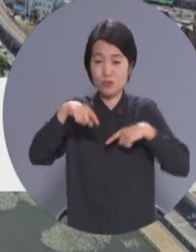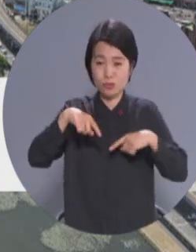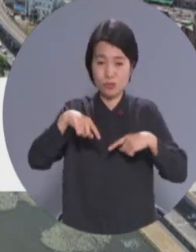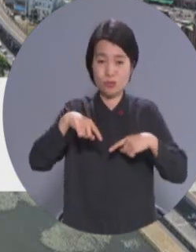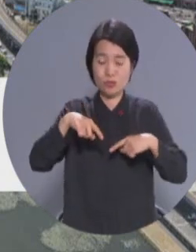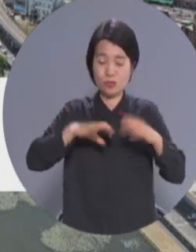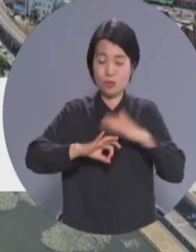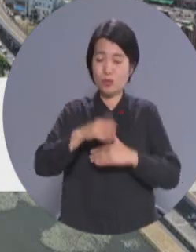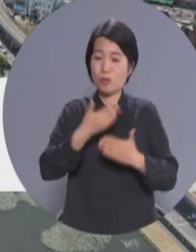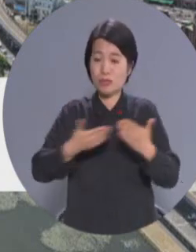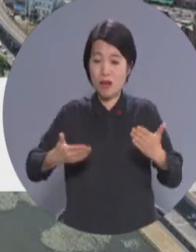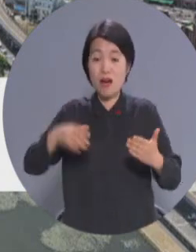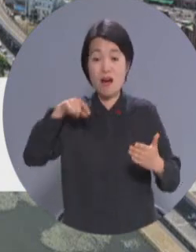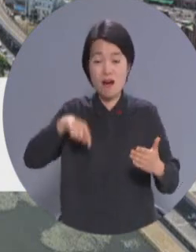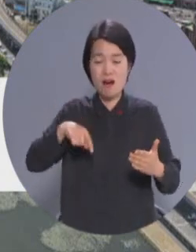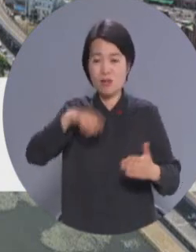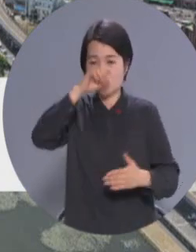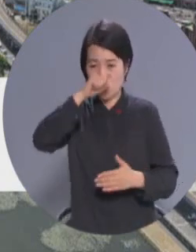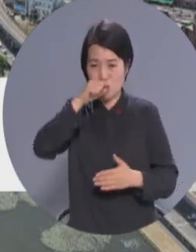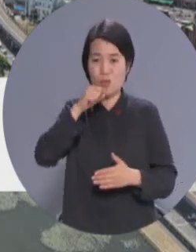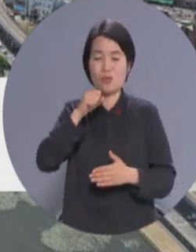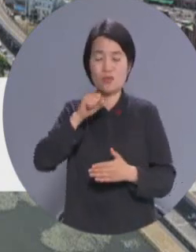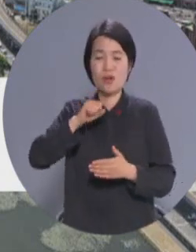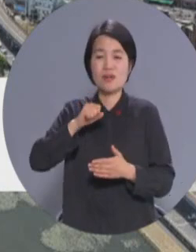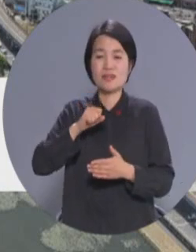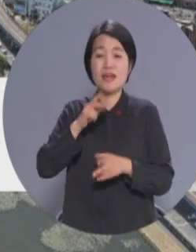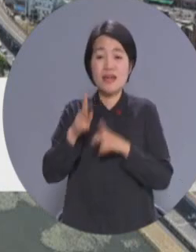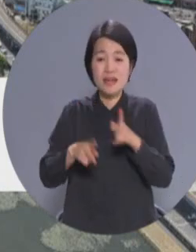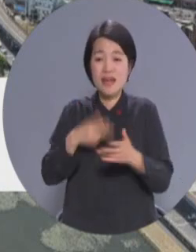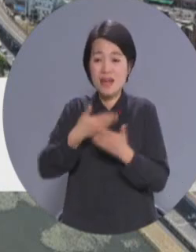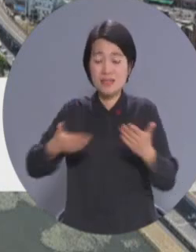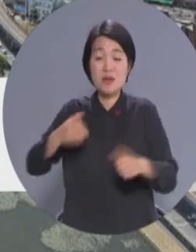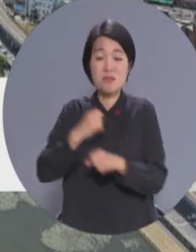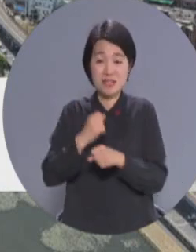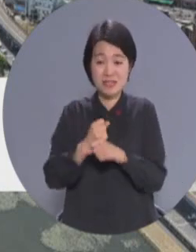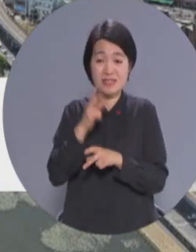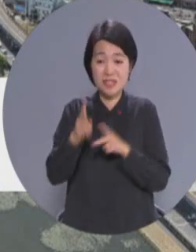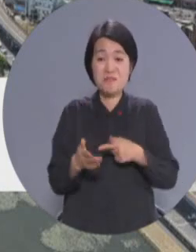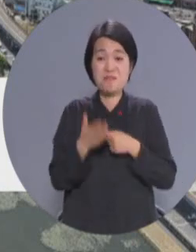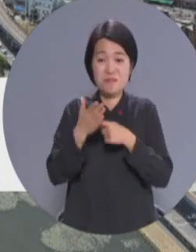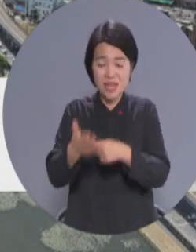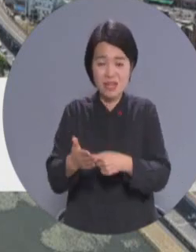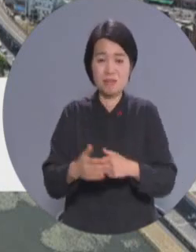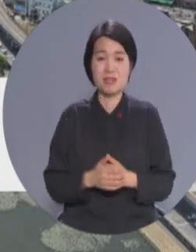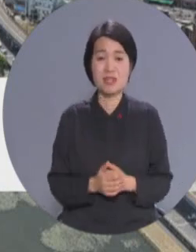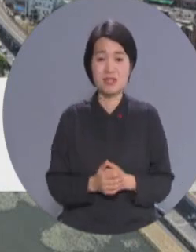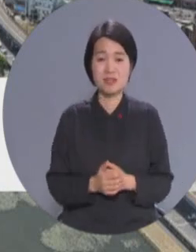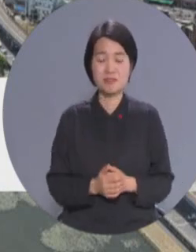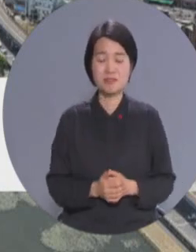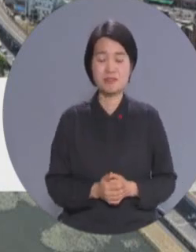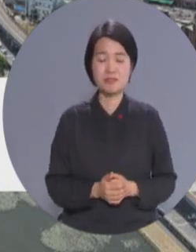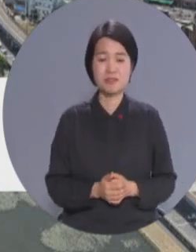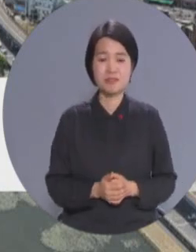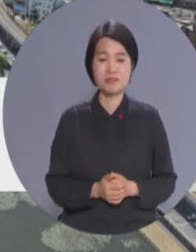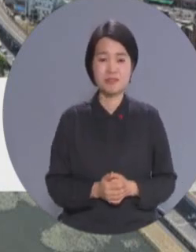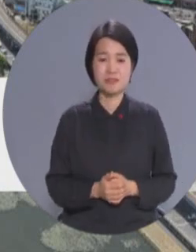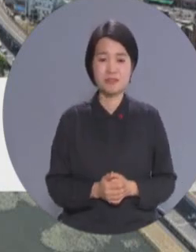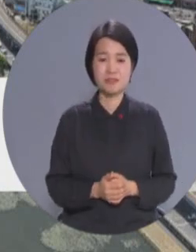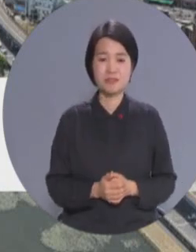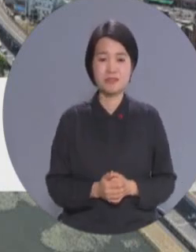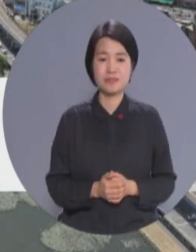동천에 대한 명품하천 조성 사업들이 본격화할 것으로 전망됩니다 첫 번째 소식 김주희 기자가